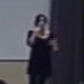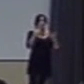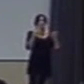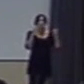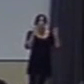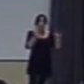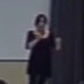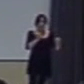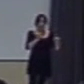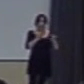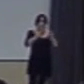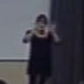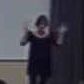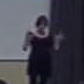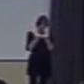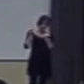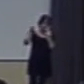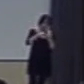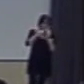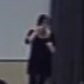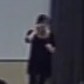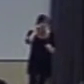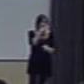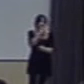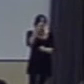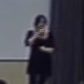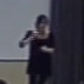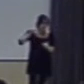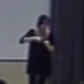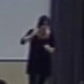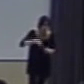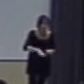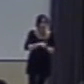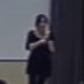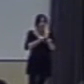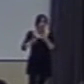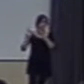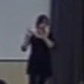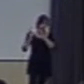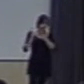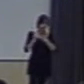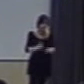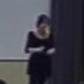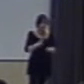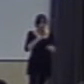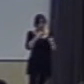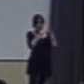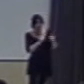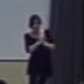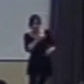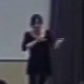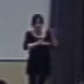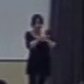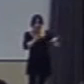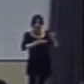el gruix, no? L'experiència de més de 20 anys de fer les coses teixint complicitats entre les entitats i